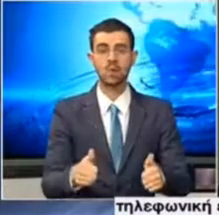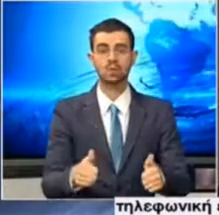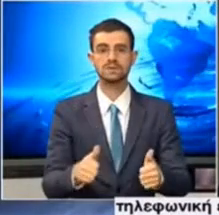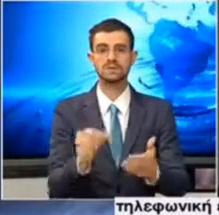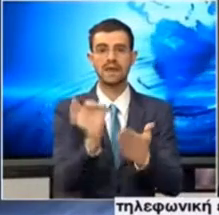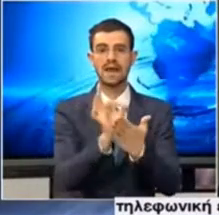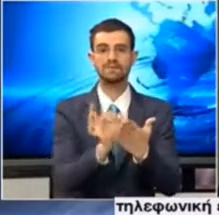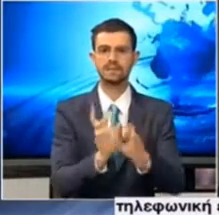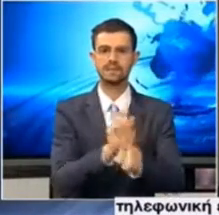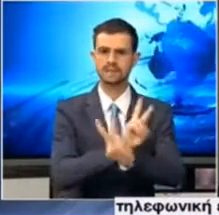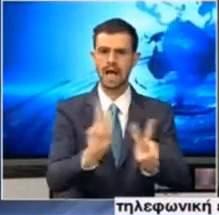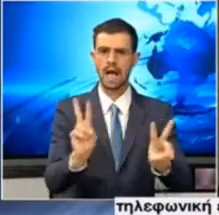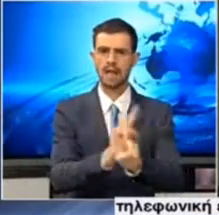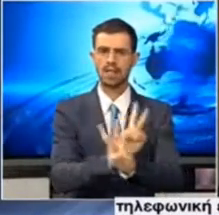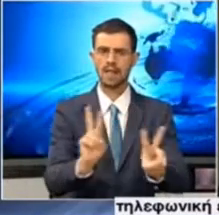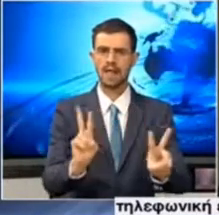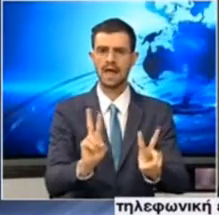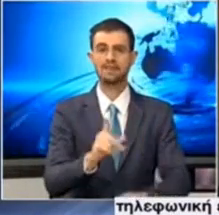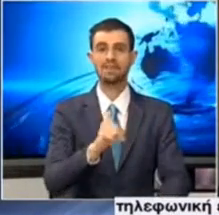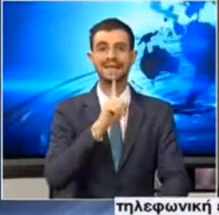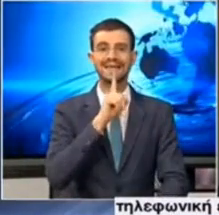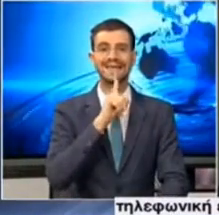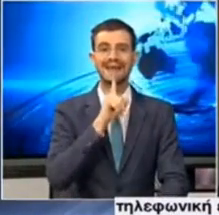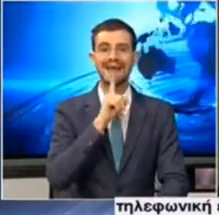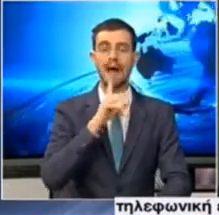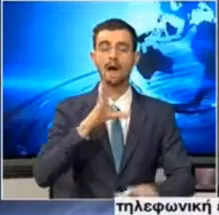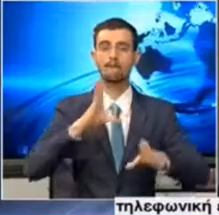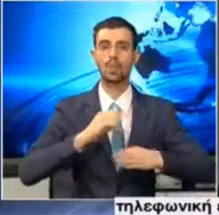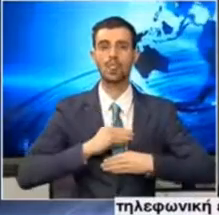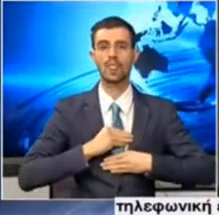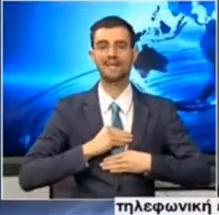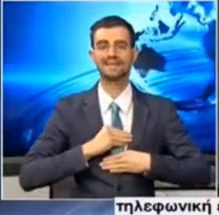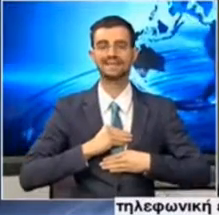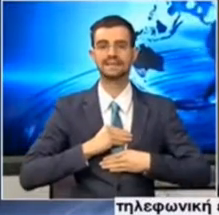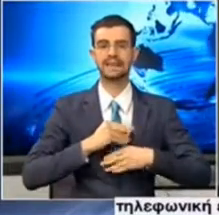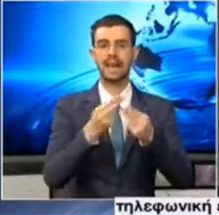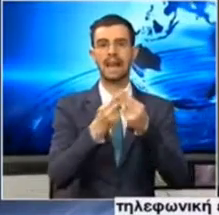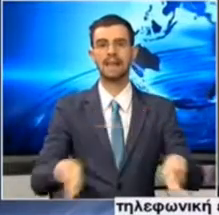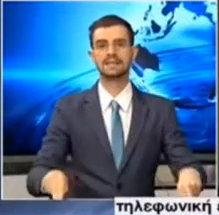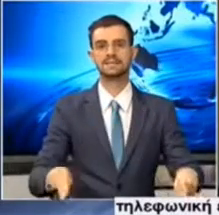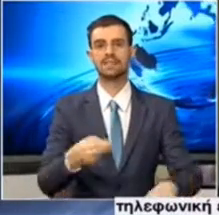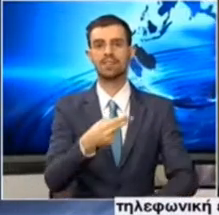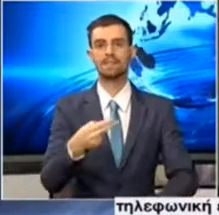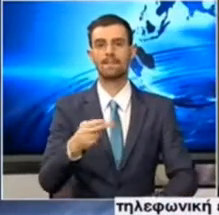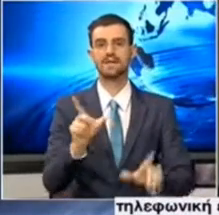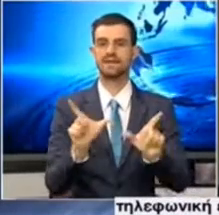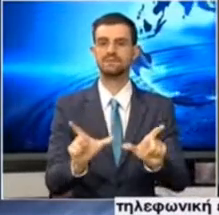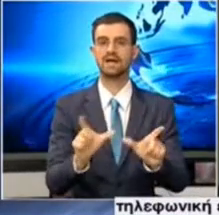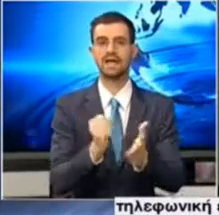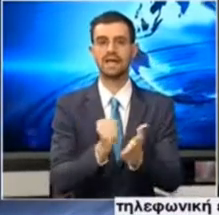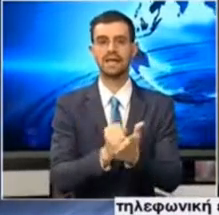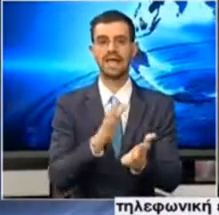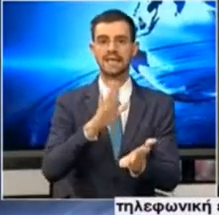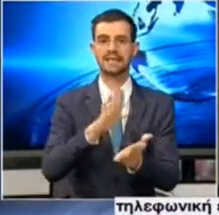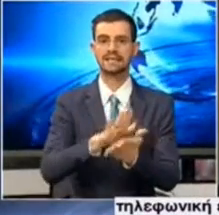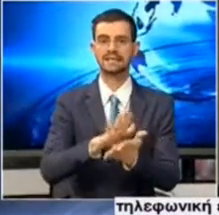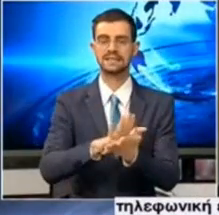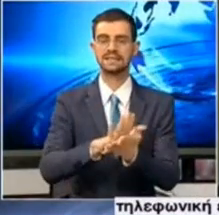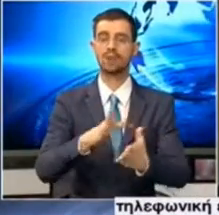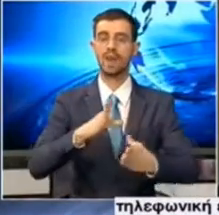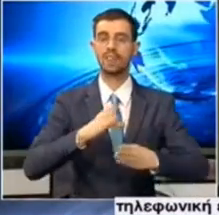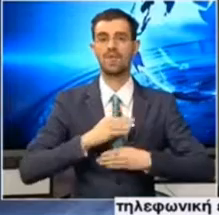συμμετεχών να εξεύρουν μια κοινά αποδεκτή λύση όσον αφορά την ασφάλεια και τις εγγυήσεις, η οποία να ανταποκρίνεται στις προσδοκίες των δύο